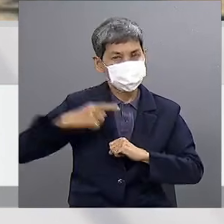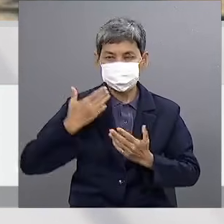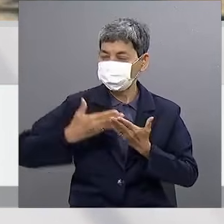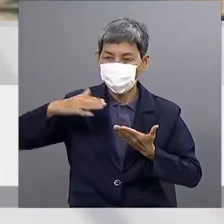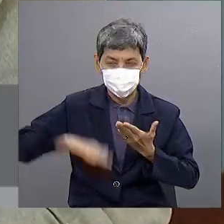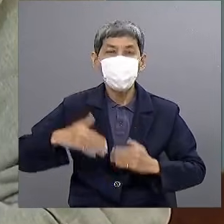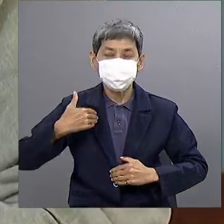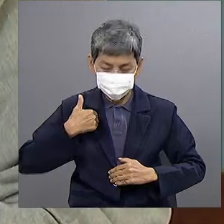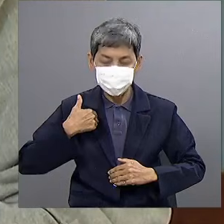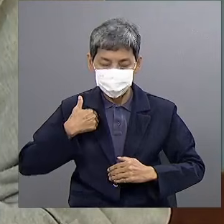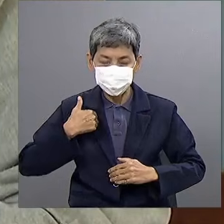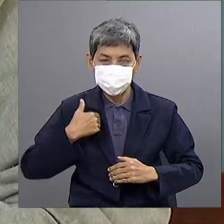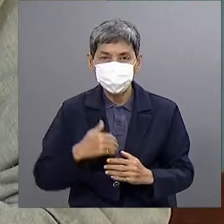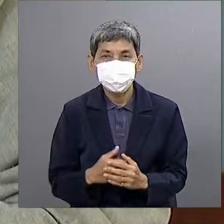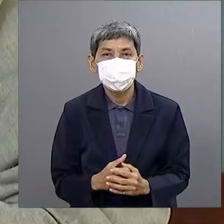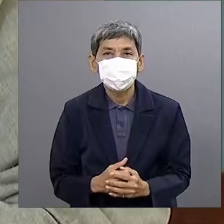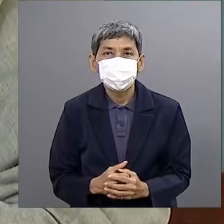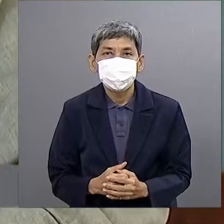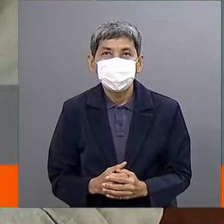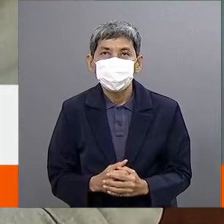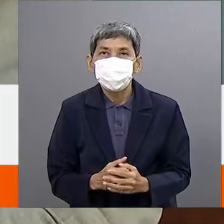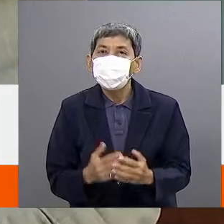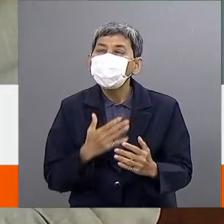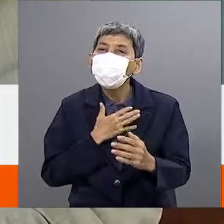ค่ะ นี่ถ้ามาเนี่ยเป็น